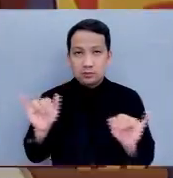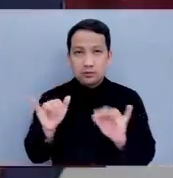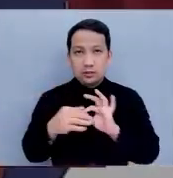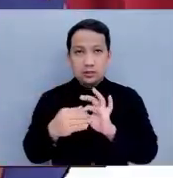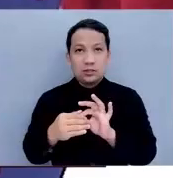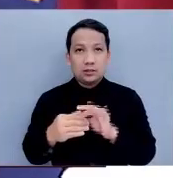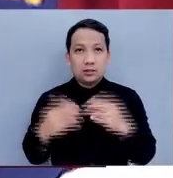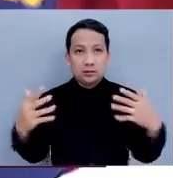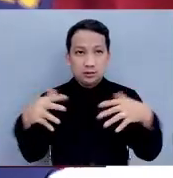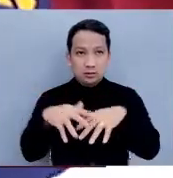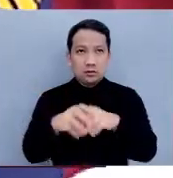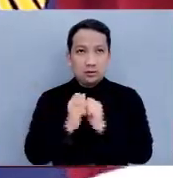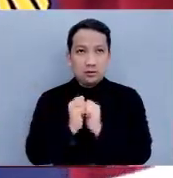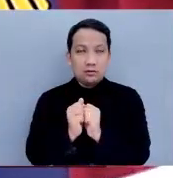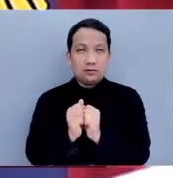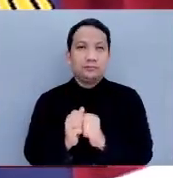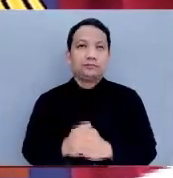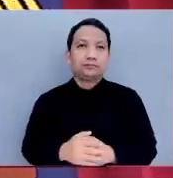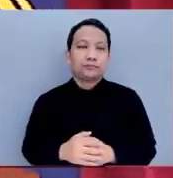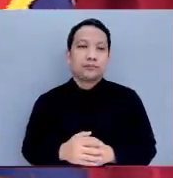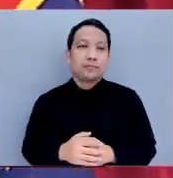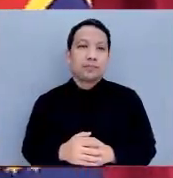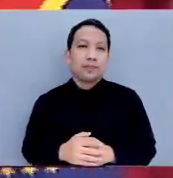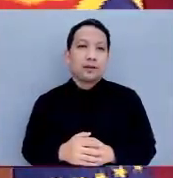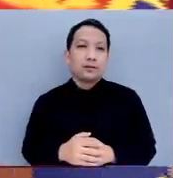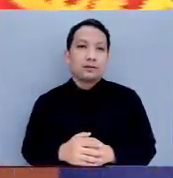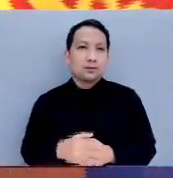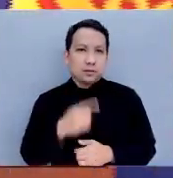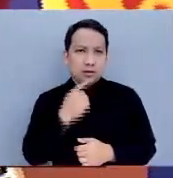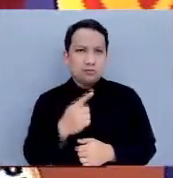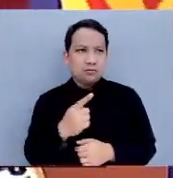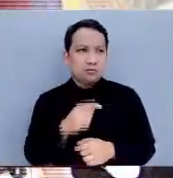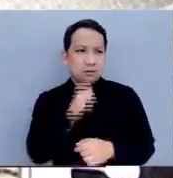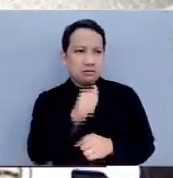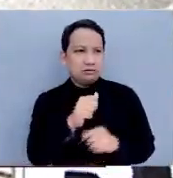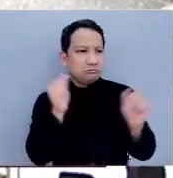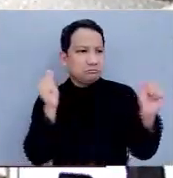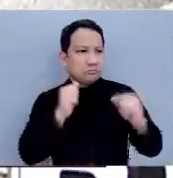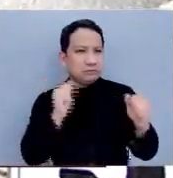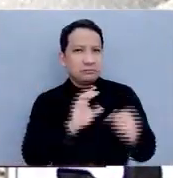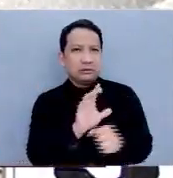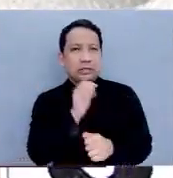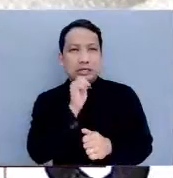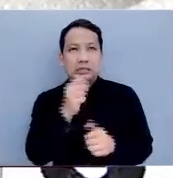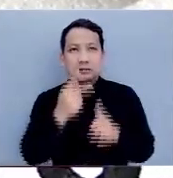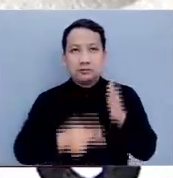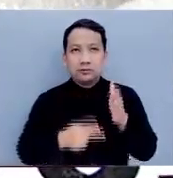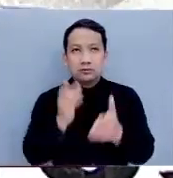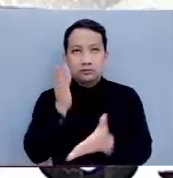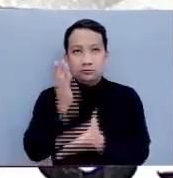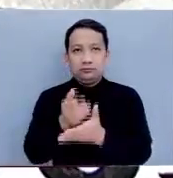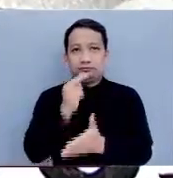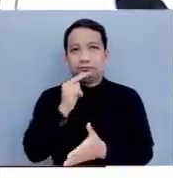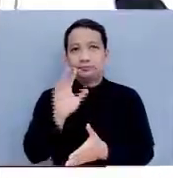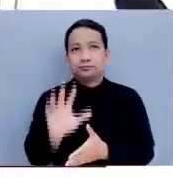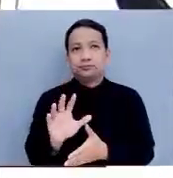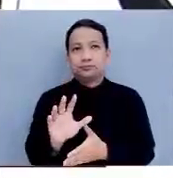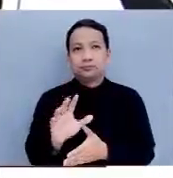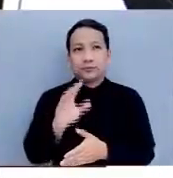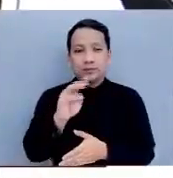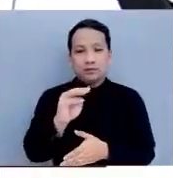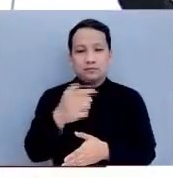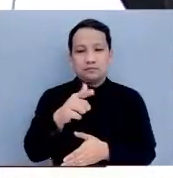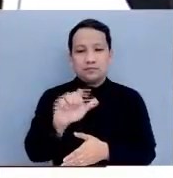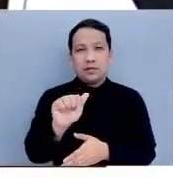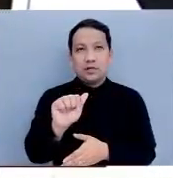yan. Sinabi yan ng Pangulo sa gitna ng mga tutol sa price ceiling. Kanina nagpunta ang News 5 sa Mega Q-Mart